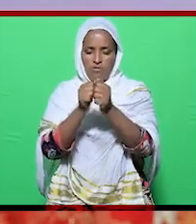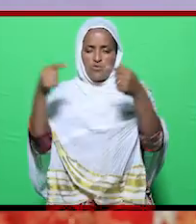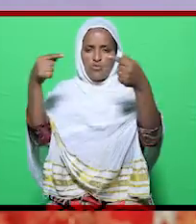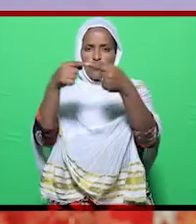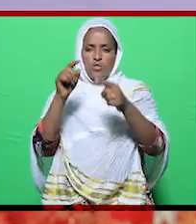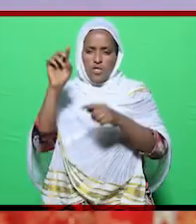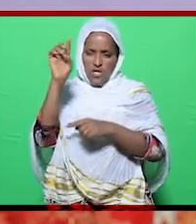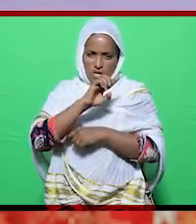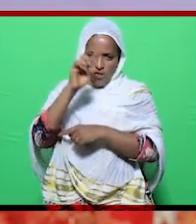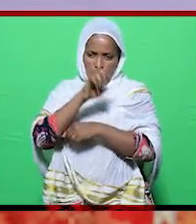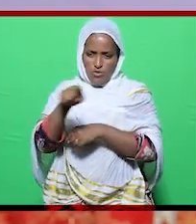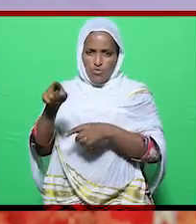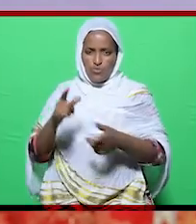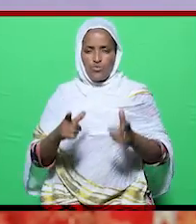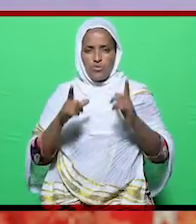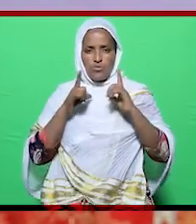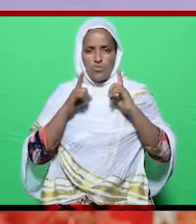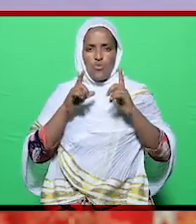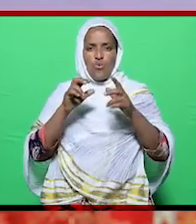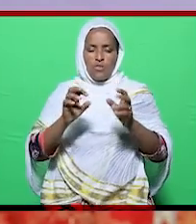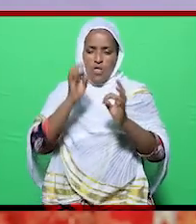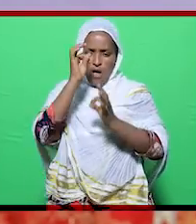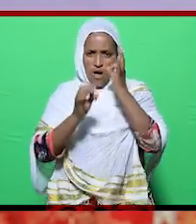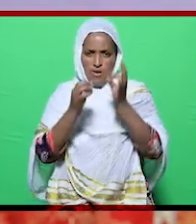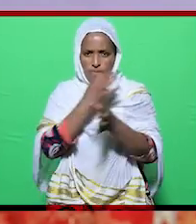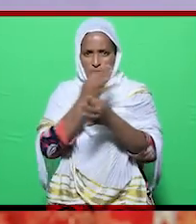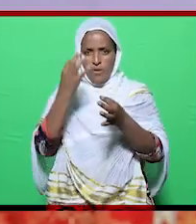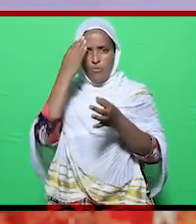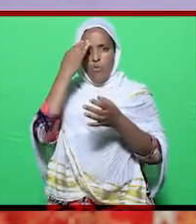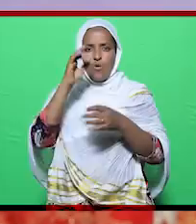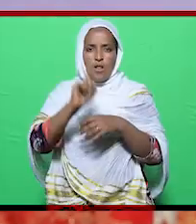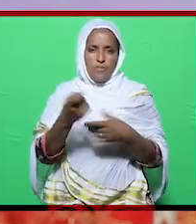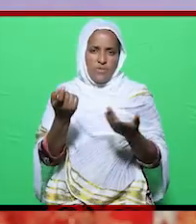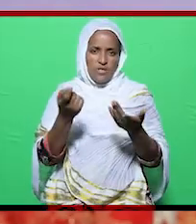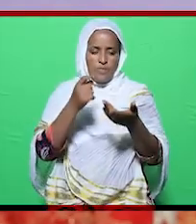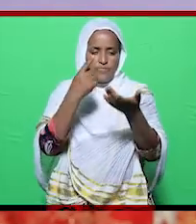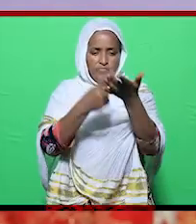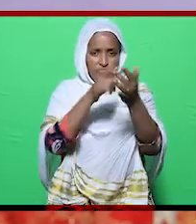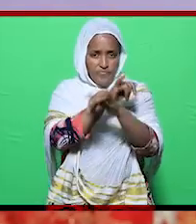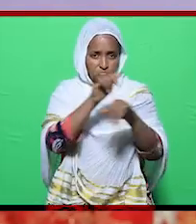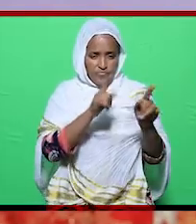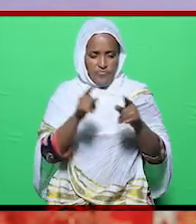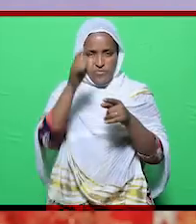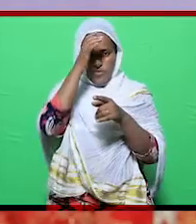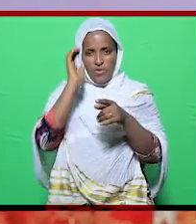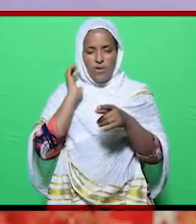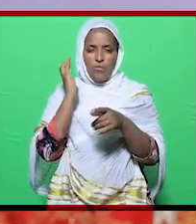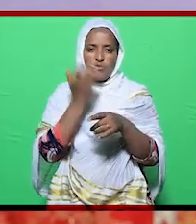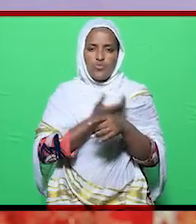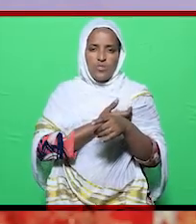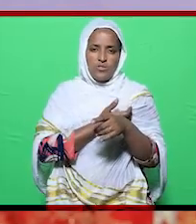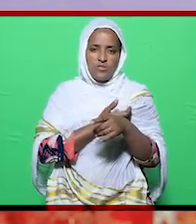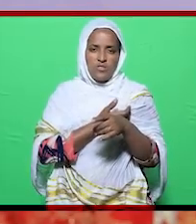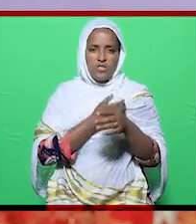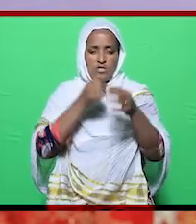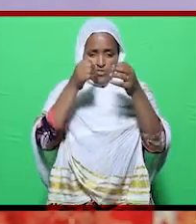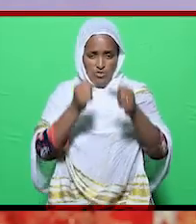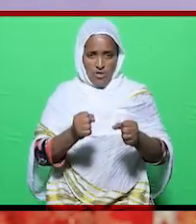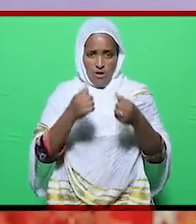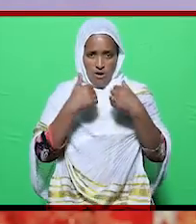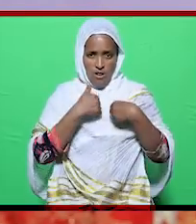ማንበብ አለበት፣ ከአበው ህይወት ጋር ግንኙነት ሊኖረው ይገባል። እለት እለት የእነሱን ህይወት የእነሱን ታሪክ